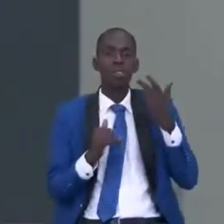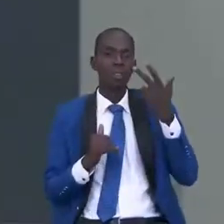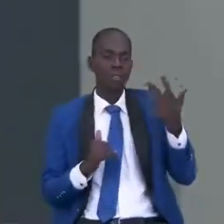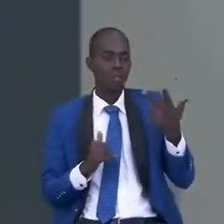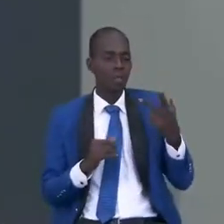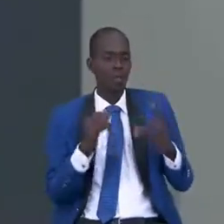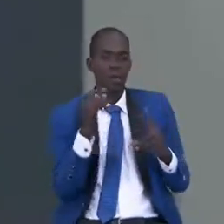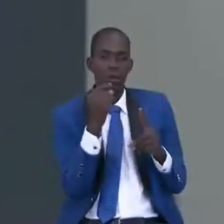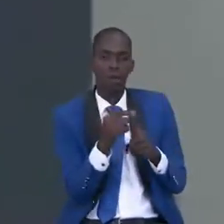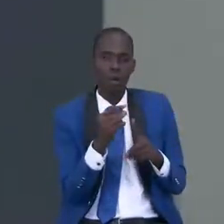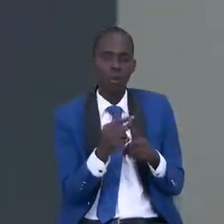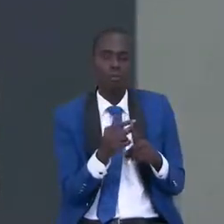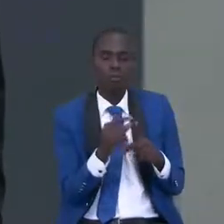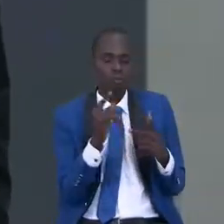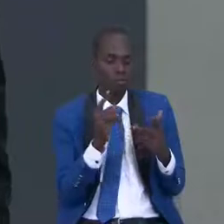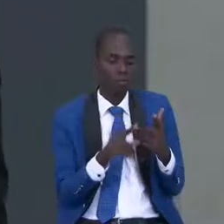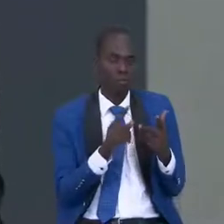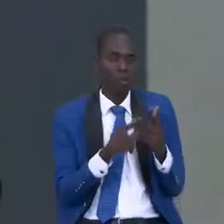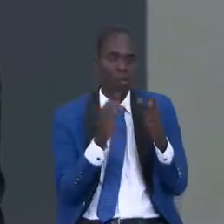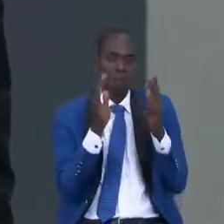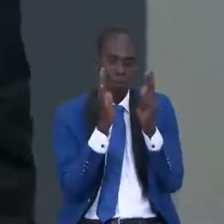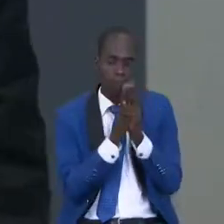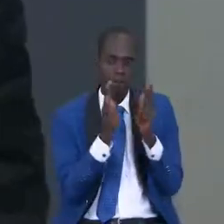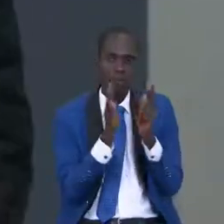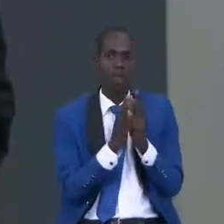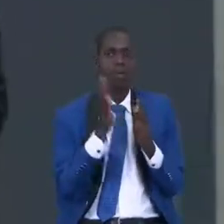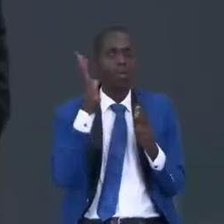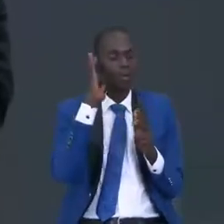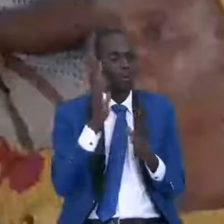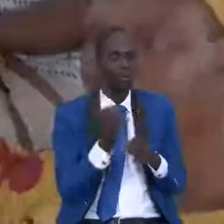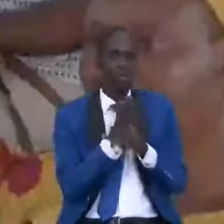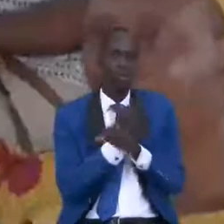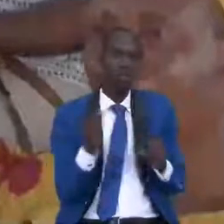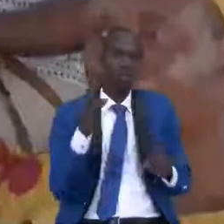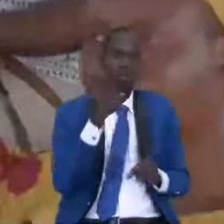Trois, prière de trois mots va te secourir.